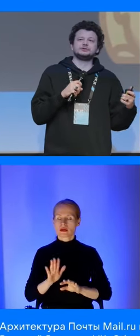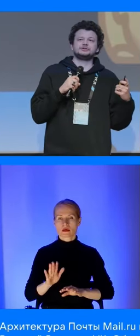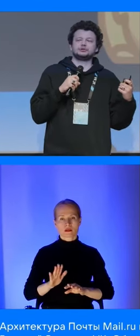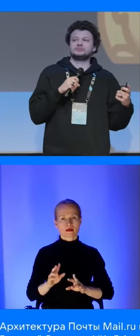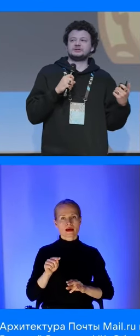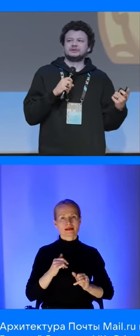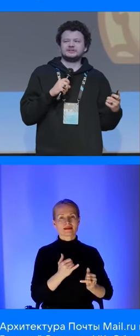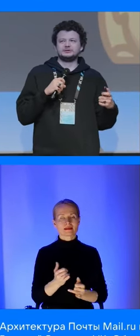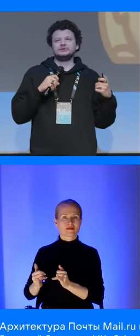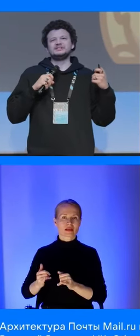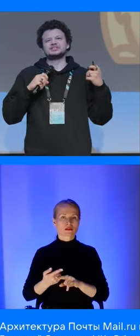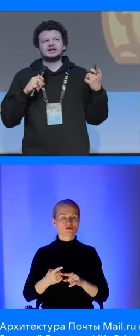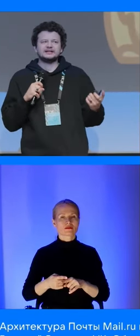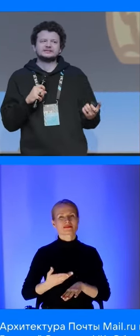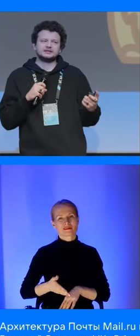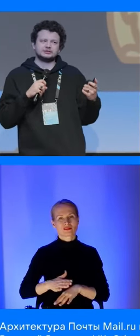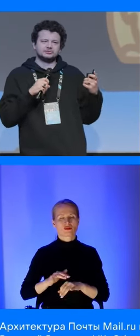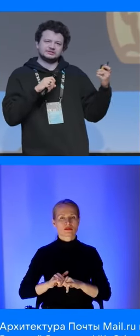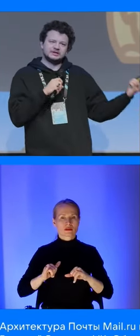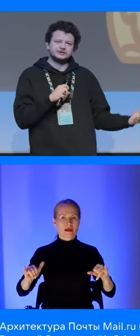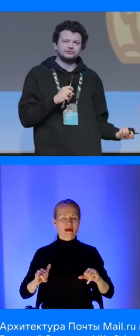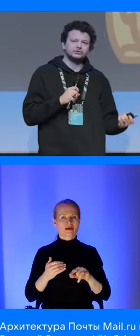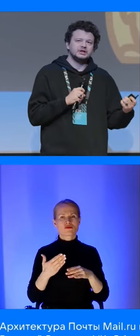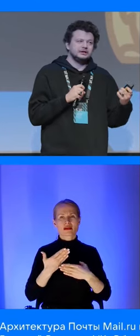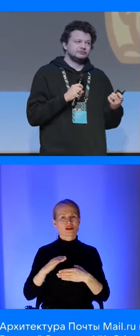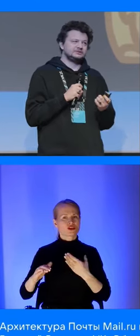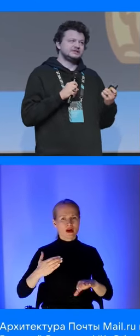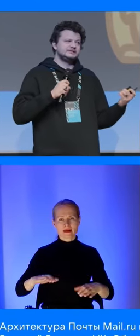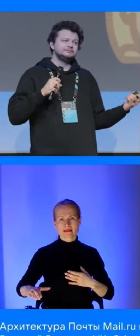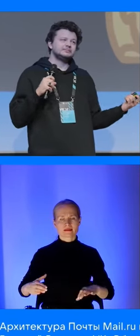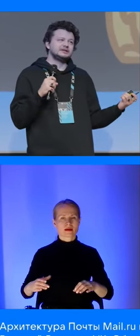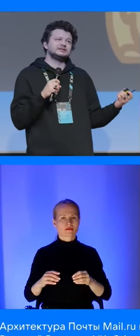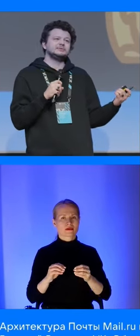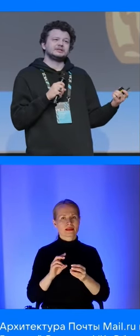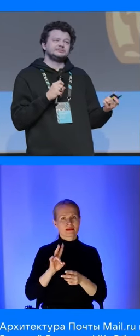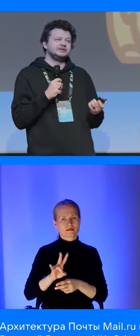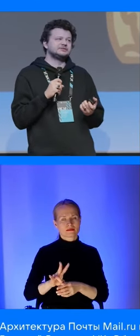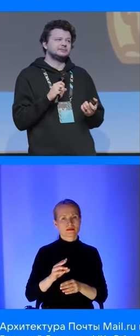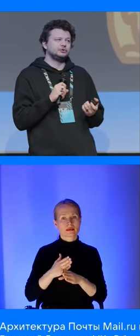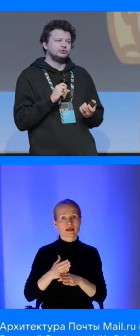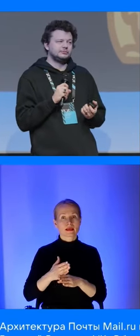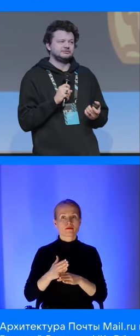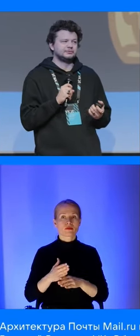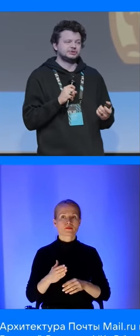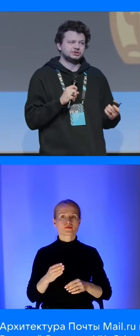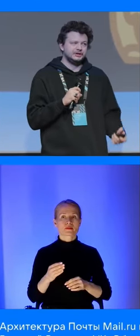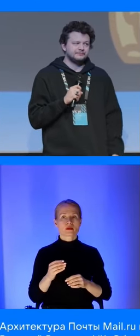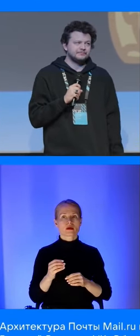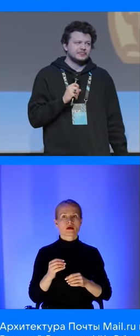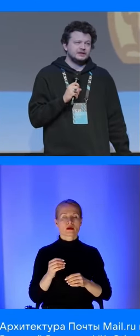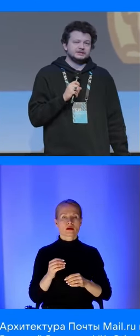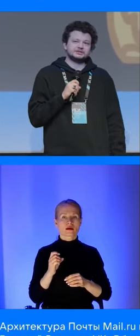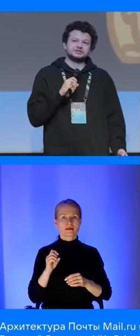сервисы, которые тяжело масштабировать, которые не шардятся, которые stateful. Вот Exim когда-то был таким сервисом, но мы этот вопрос